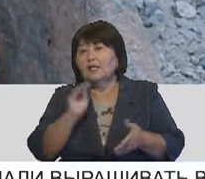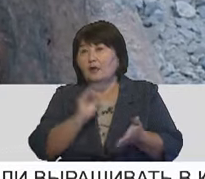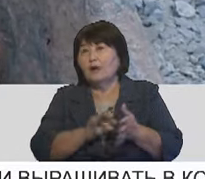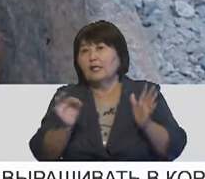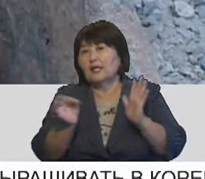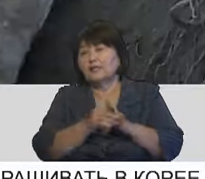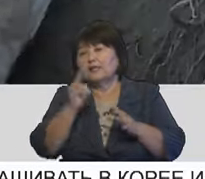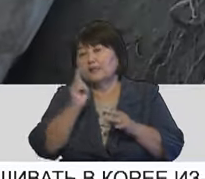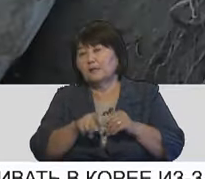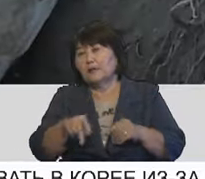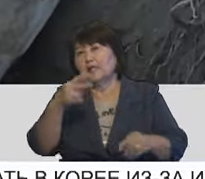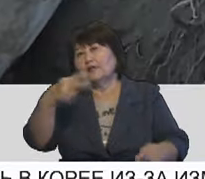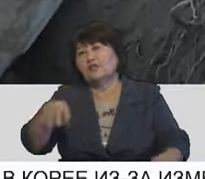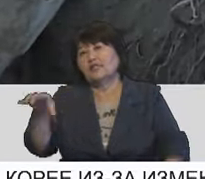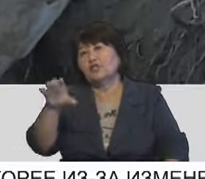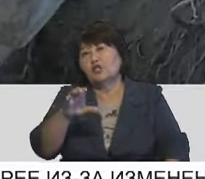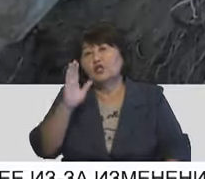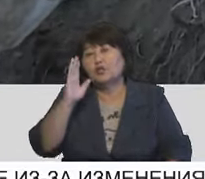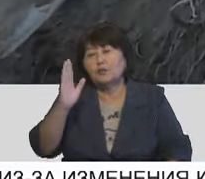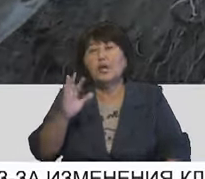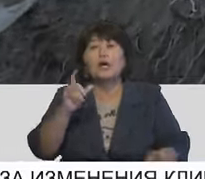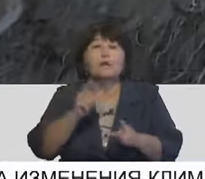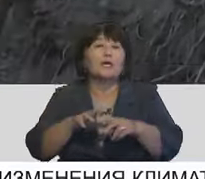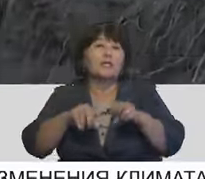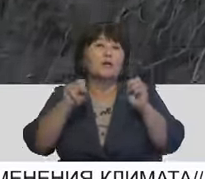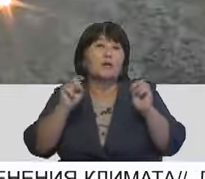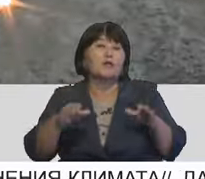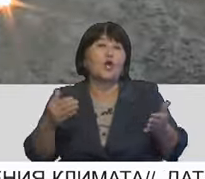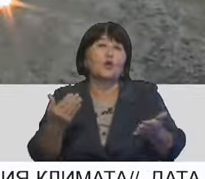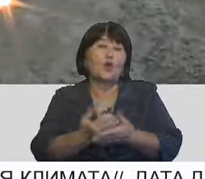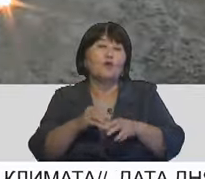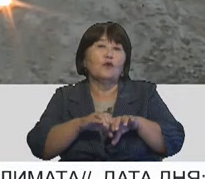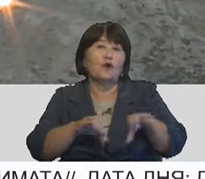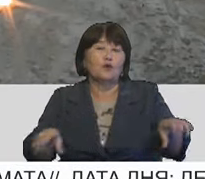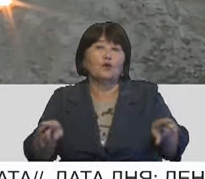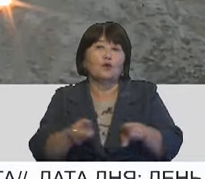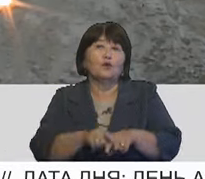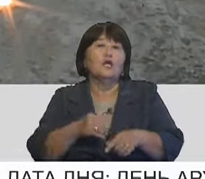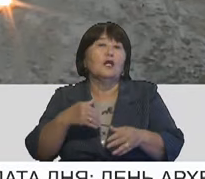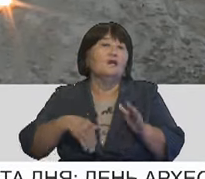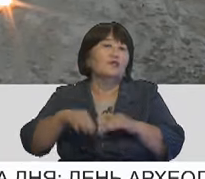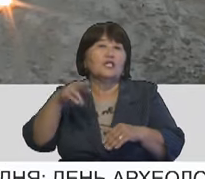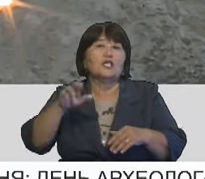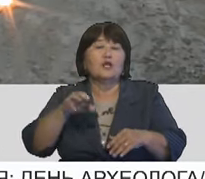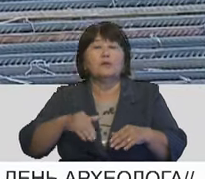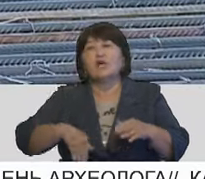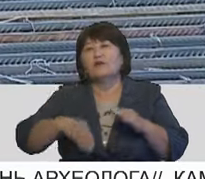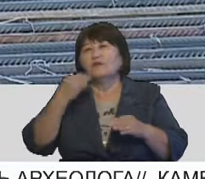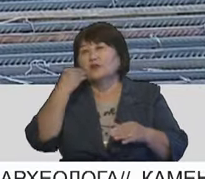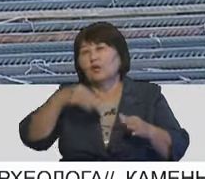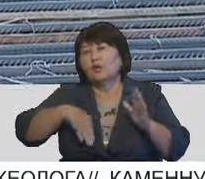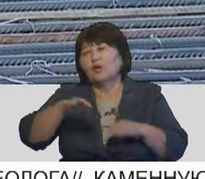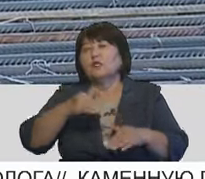цель завершить их 20 сентября. По словам специалистов, новые трубы и винты большего диаметра и высокого качества